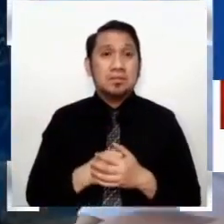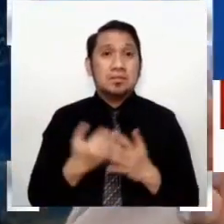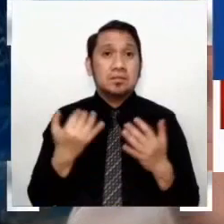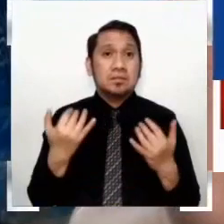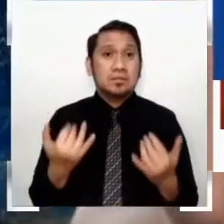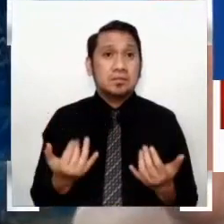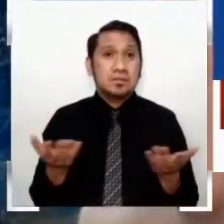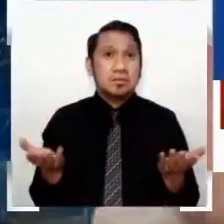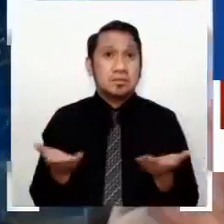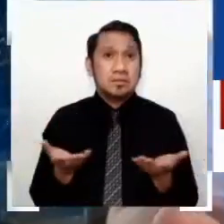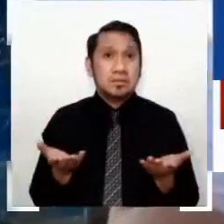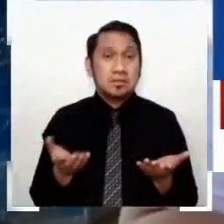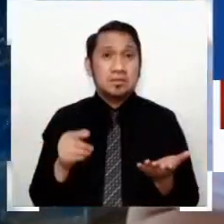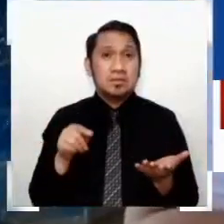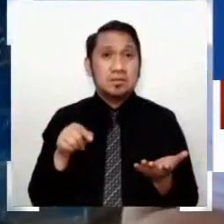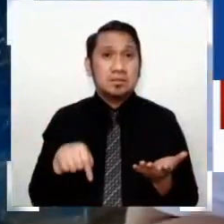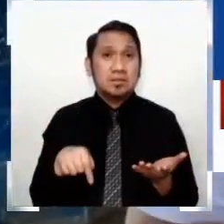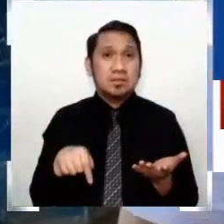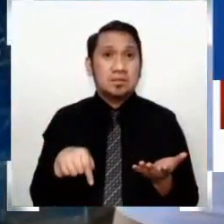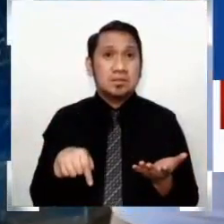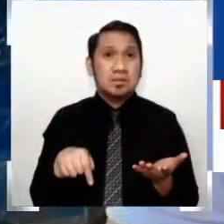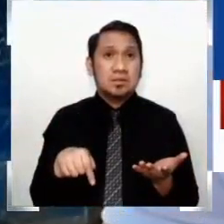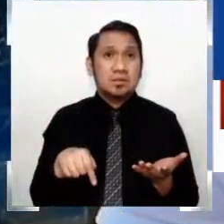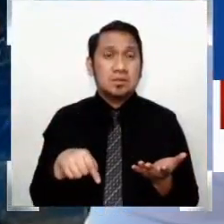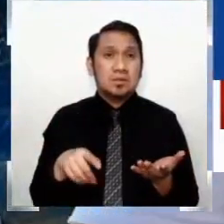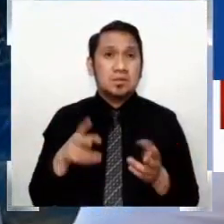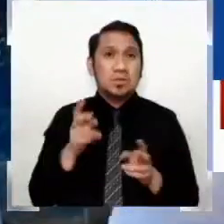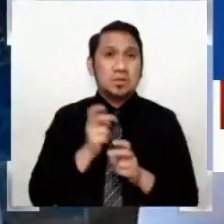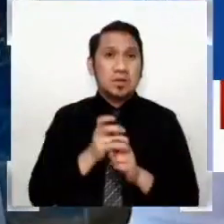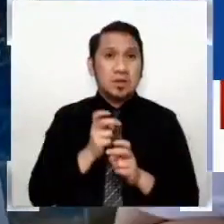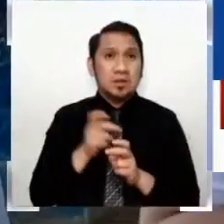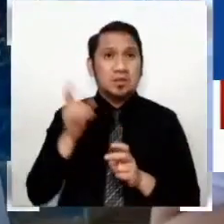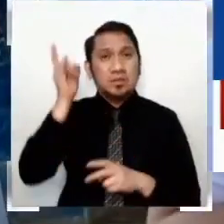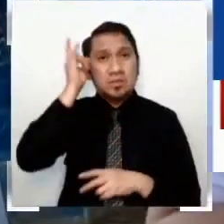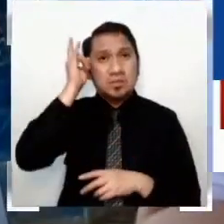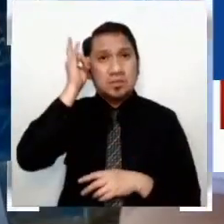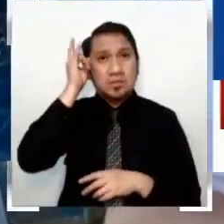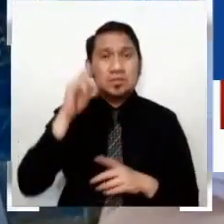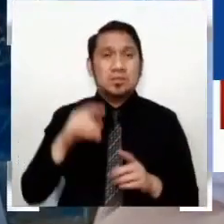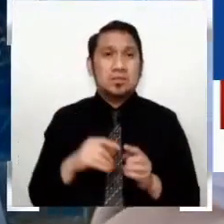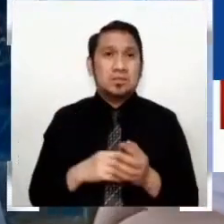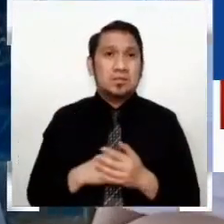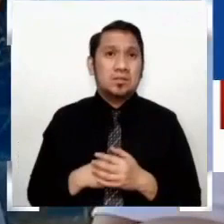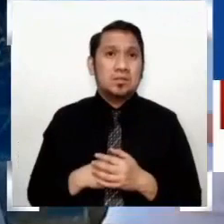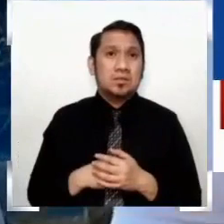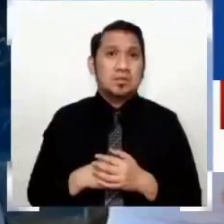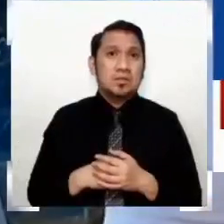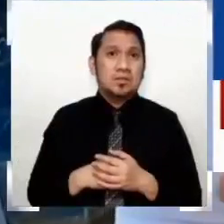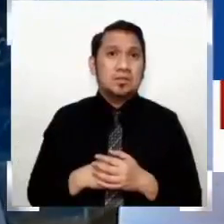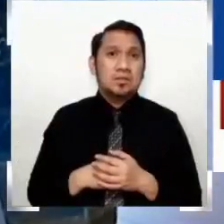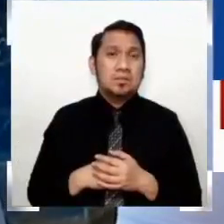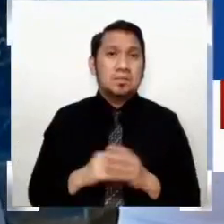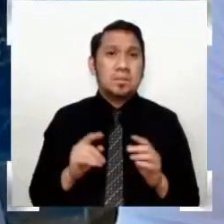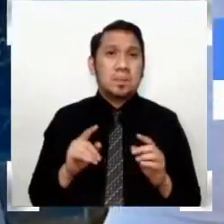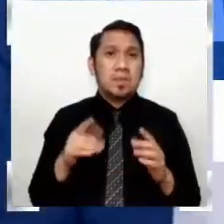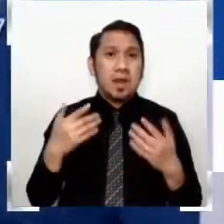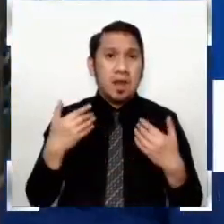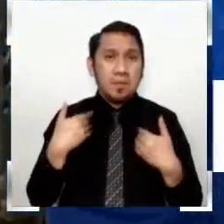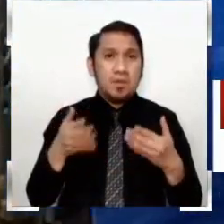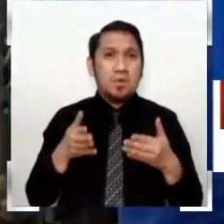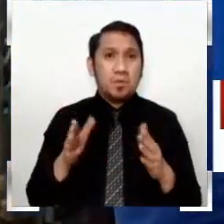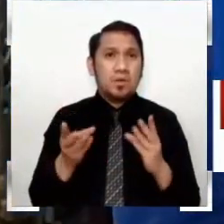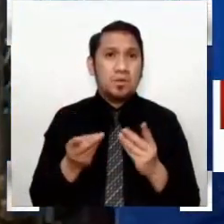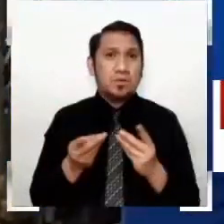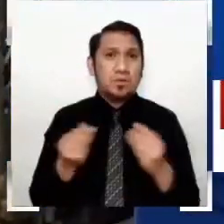na mahina pong signal sa Barangay Sapang Kawayan. And meron po sila na-mention na way or solution for that.